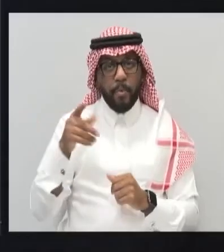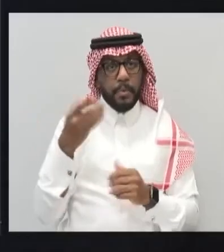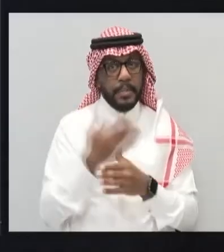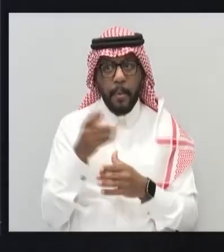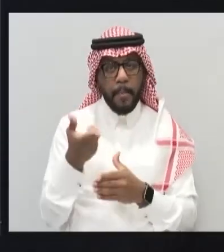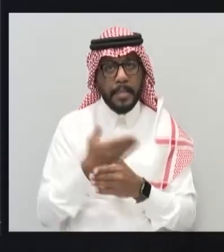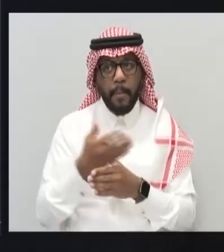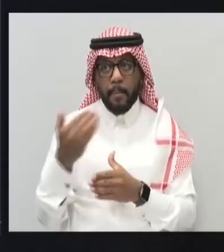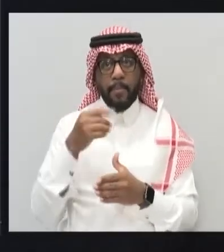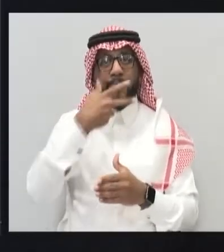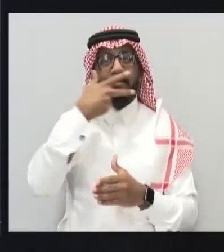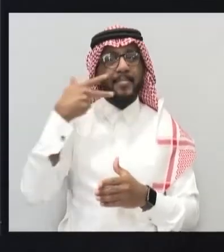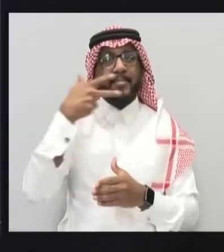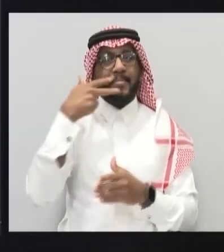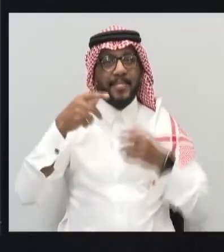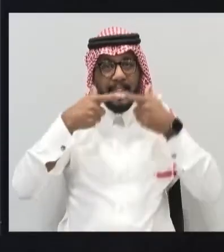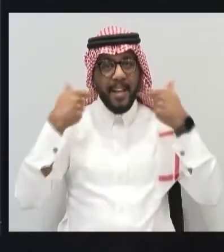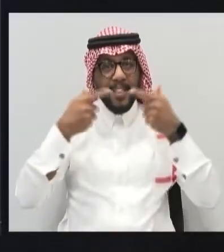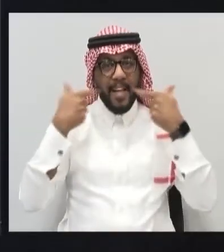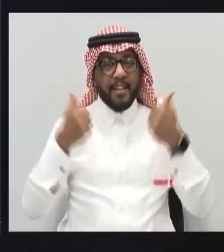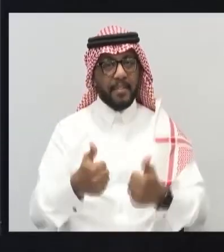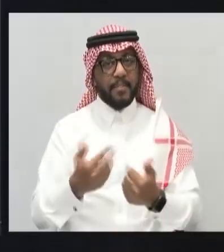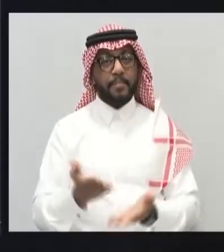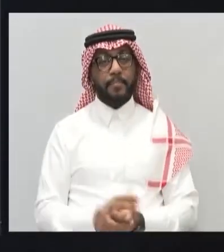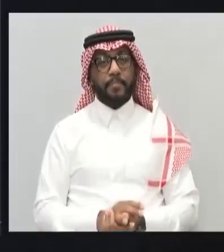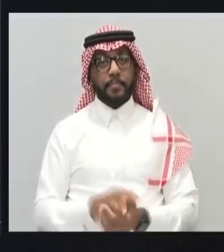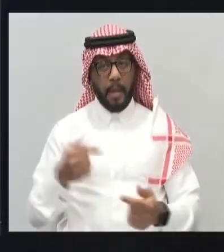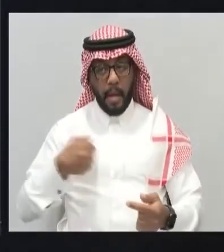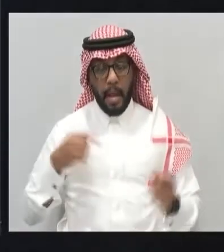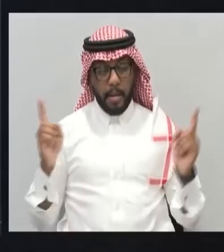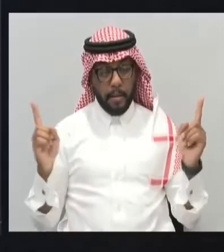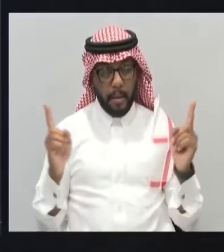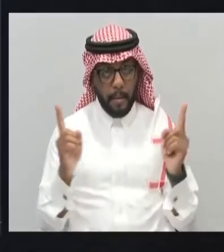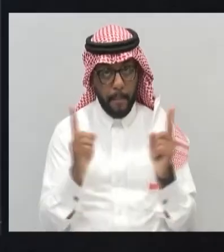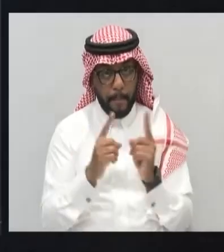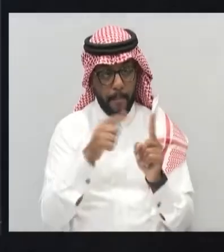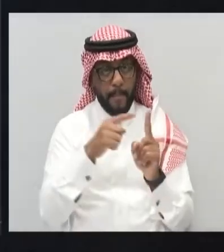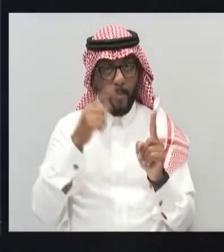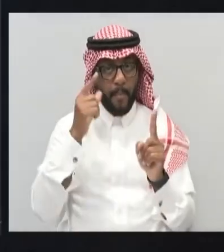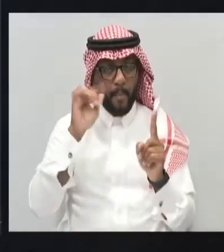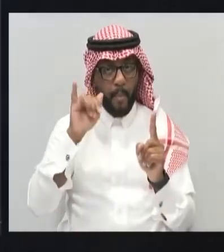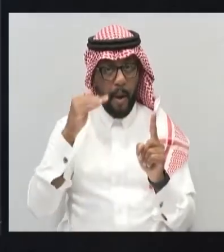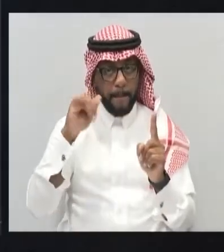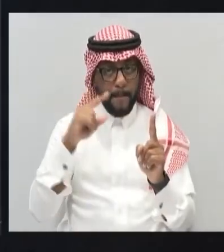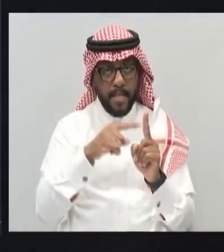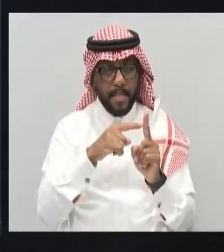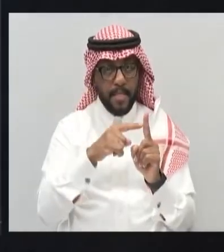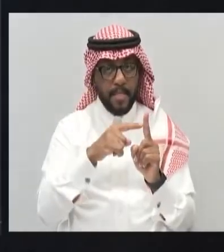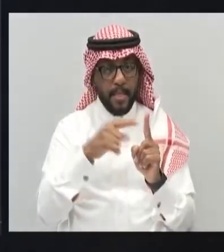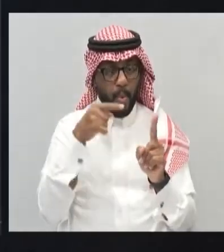الطفل وهو يضحك قابلت محمدا